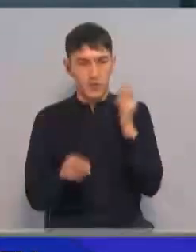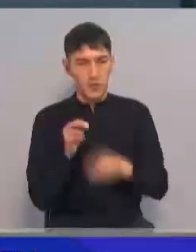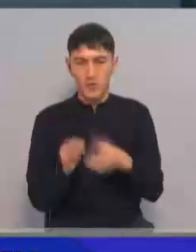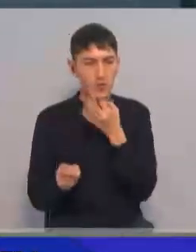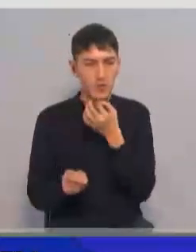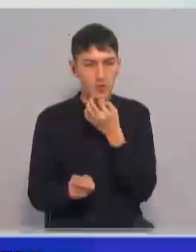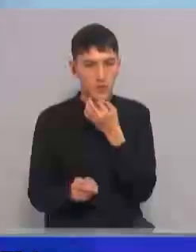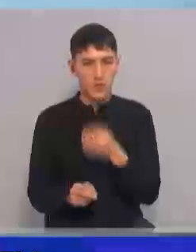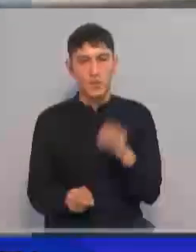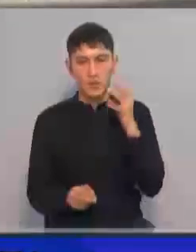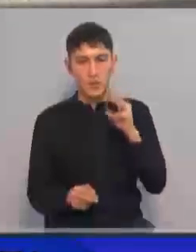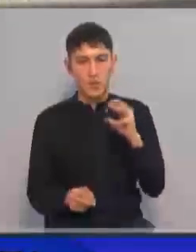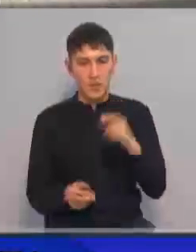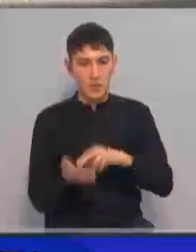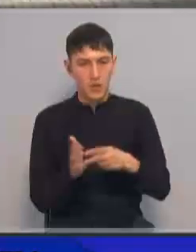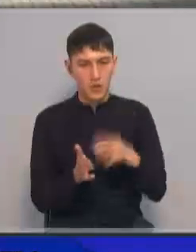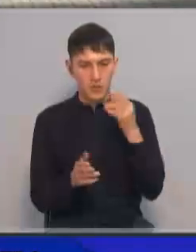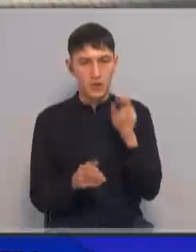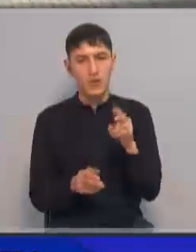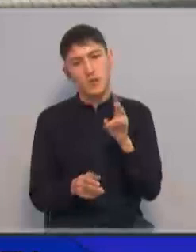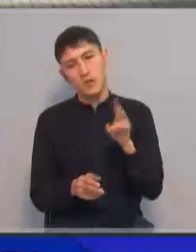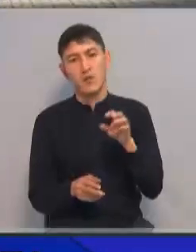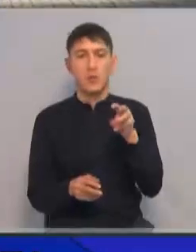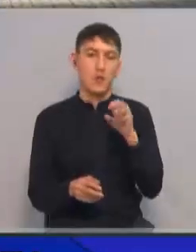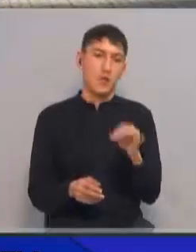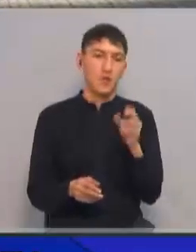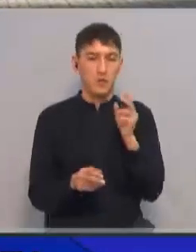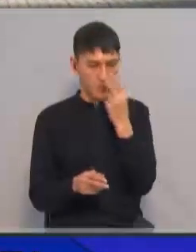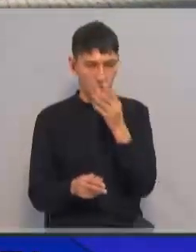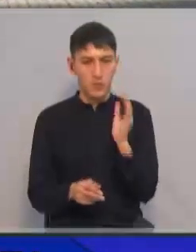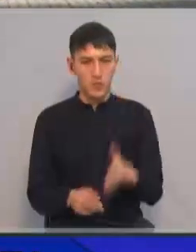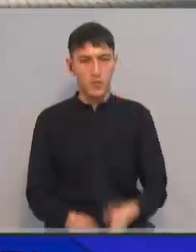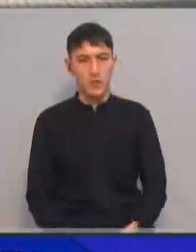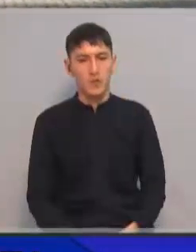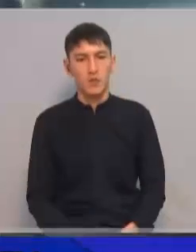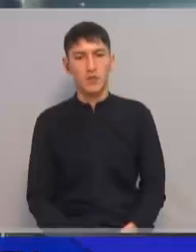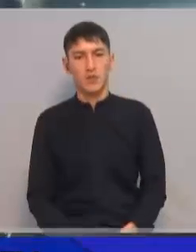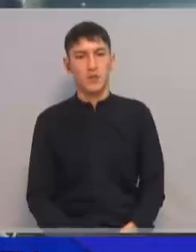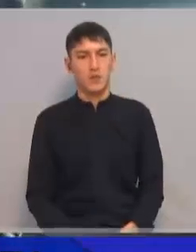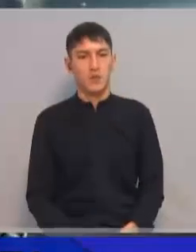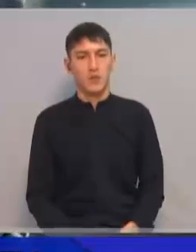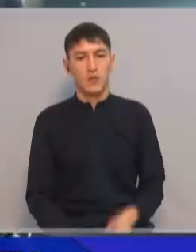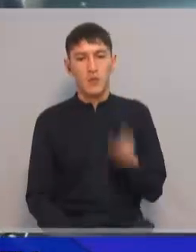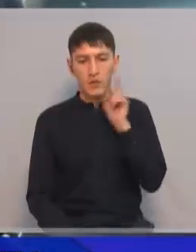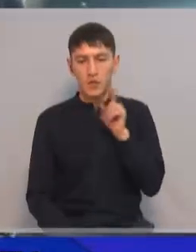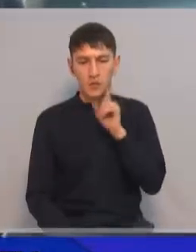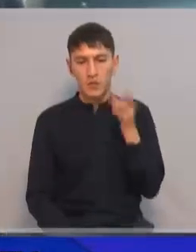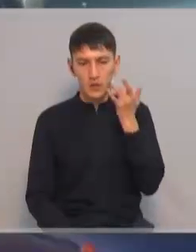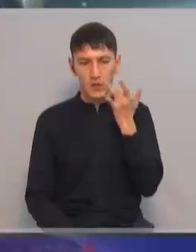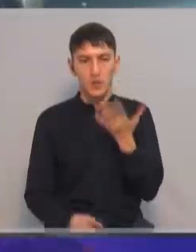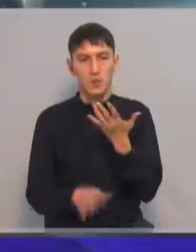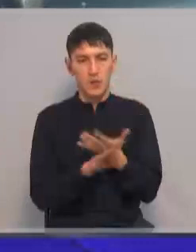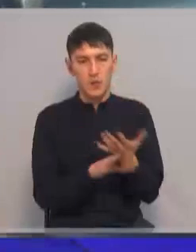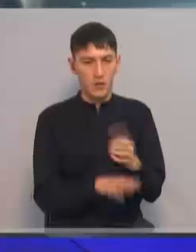аяқталмаған. Мега жобаның игілігін қараша жұрт мамыр маусым айларында көреміз. Временный недостатки деген